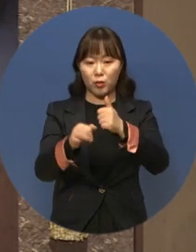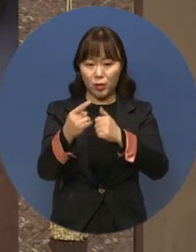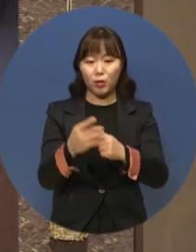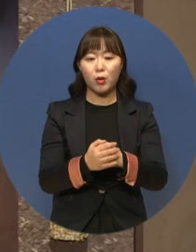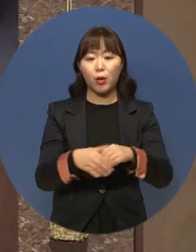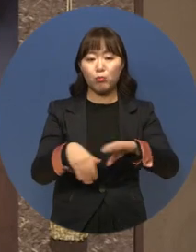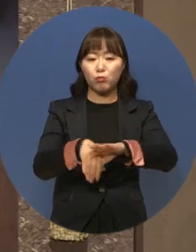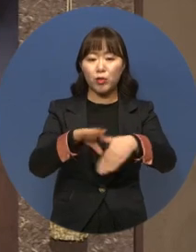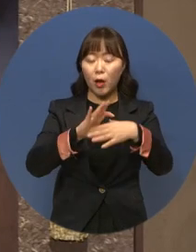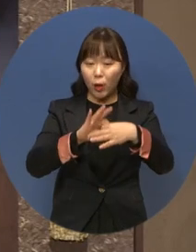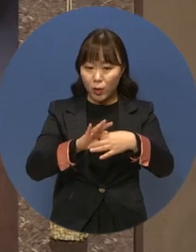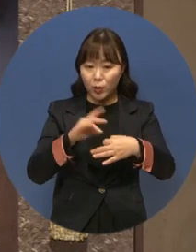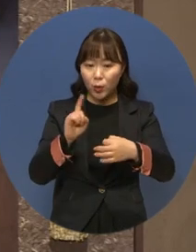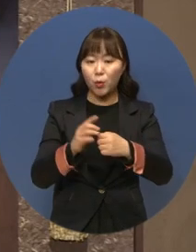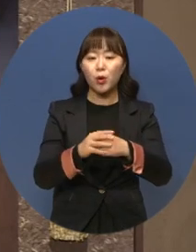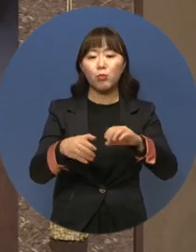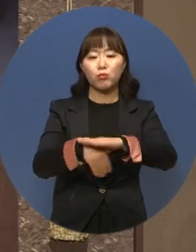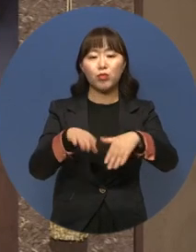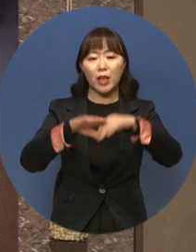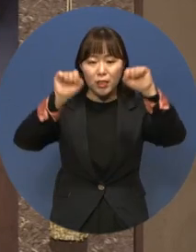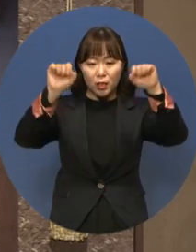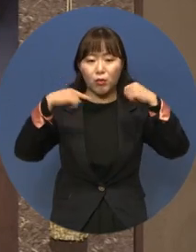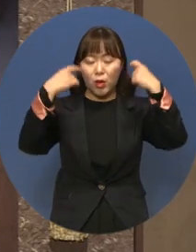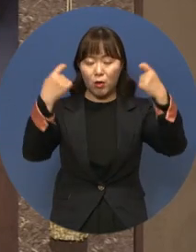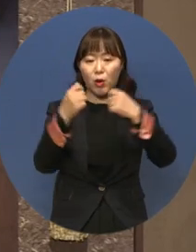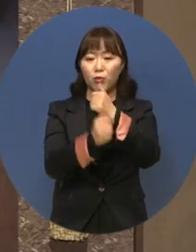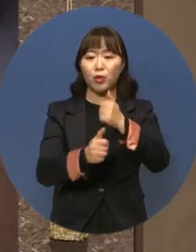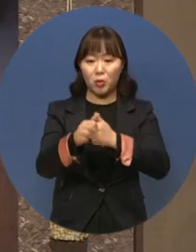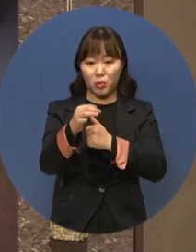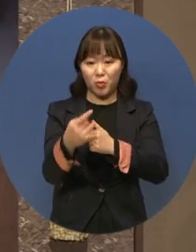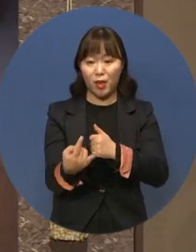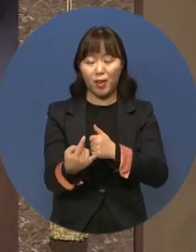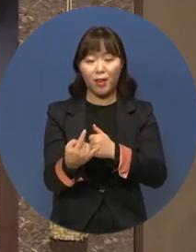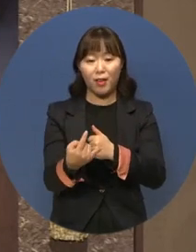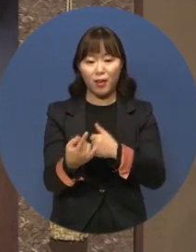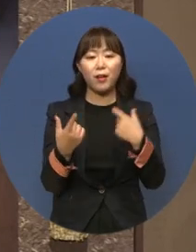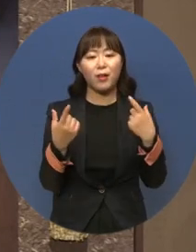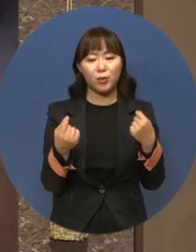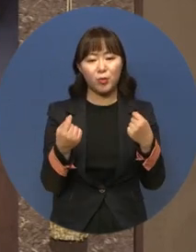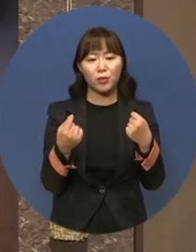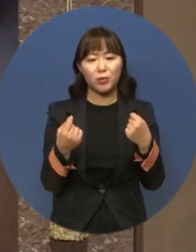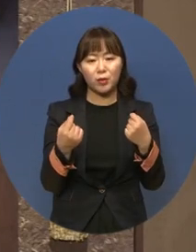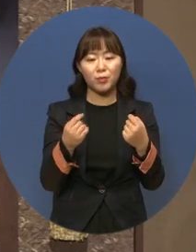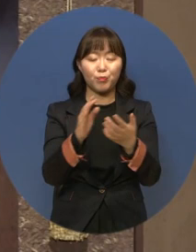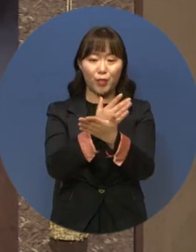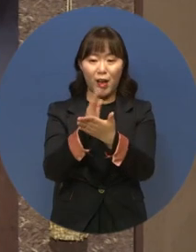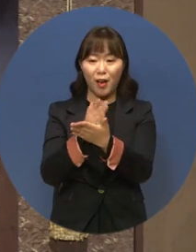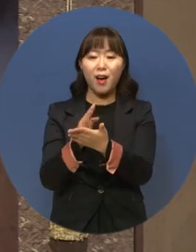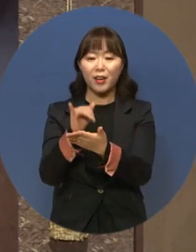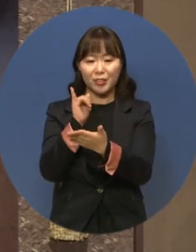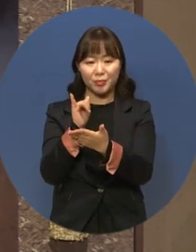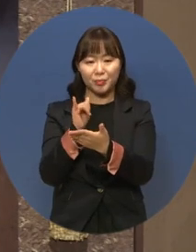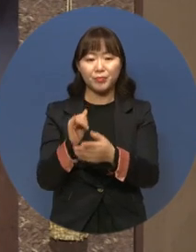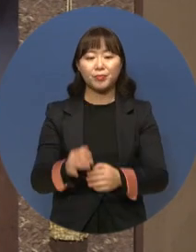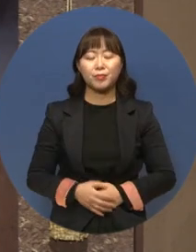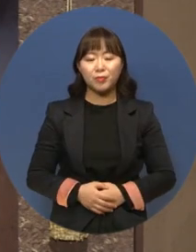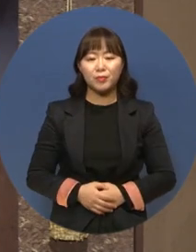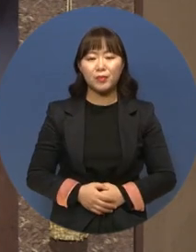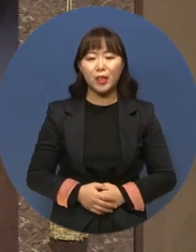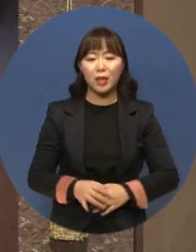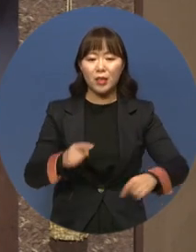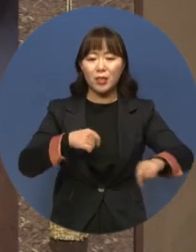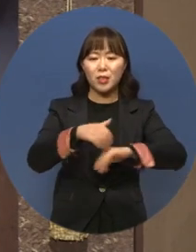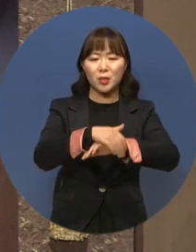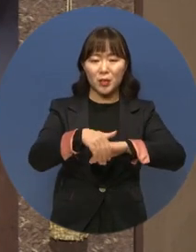그렇죠. 문화에 대한 부분은 또 문화체육관광위원회 이런 부분들로 산재되어 있지 않습니까? 그렇죠. 그래서 예, 사실